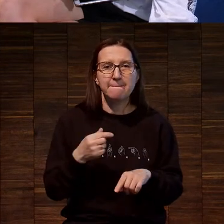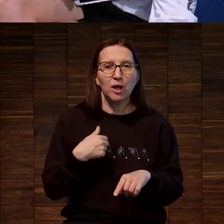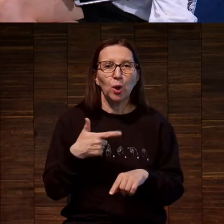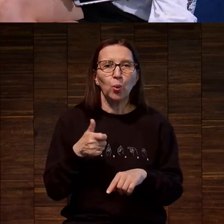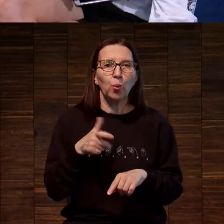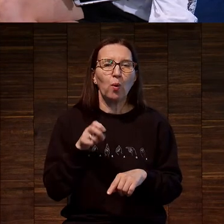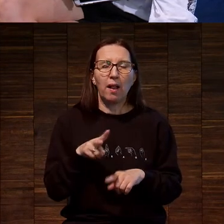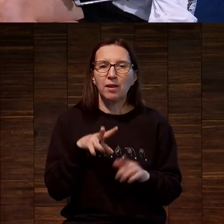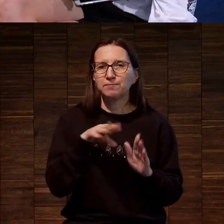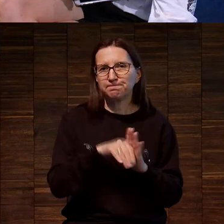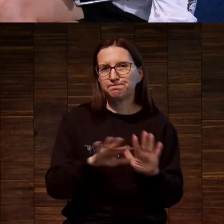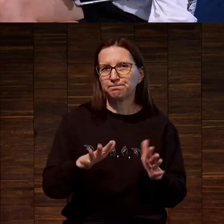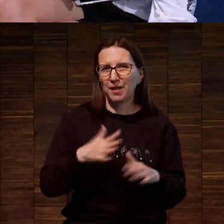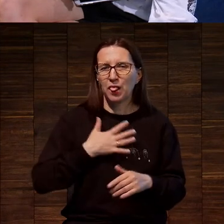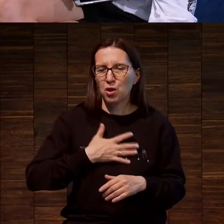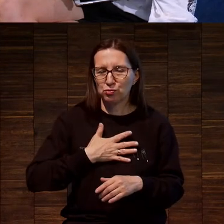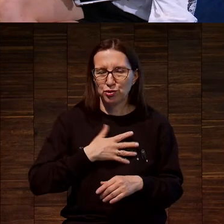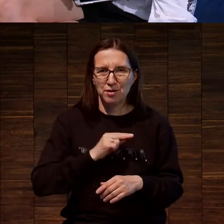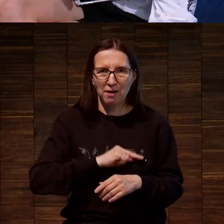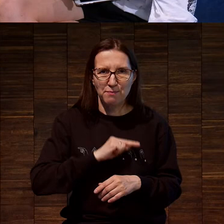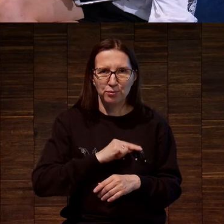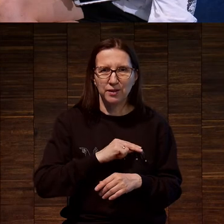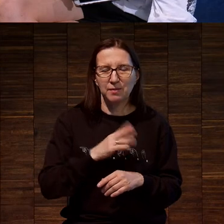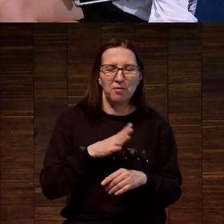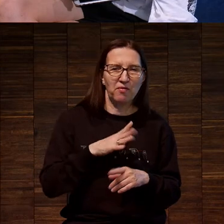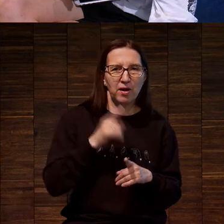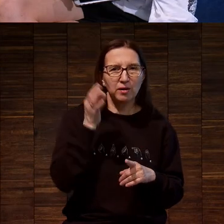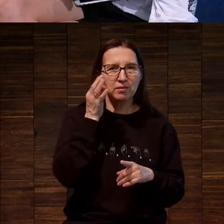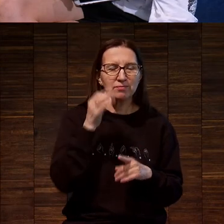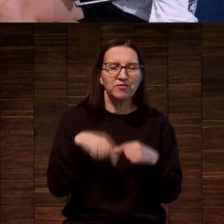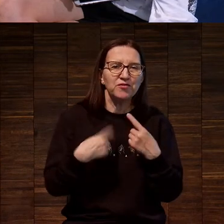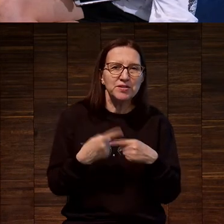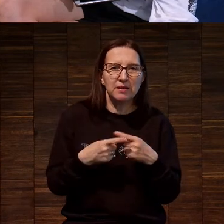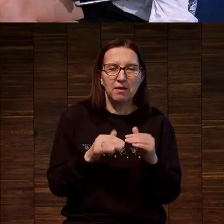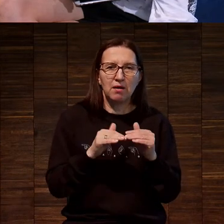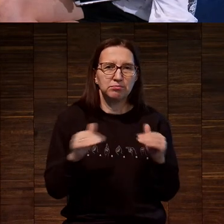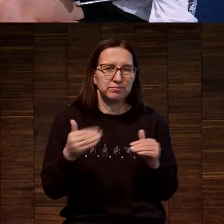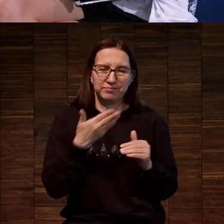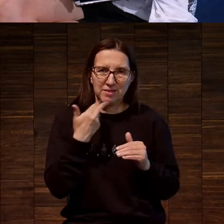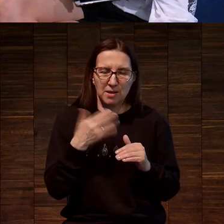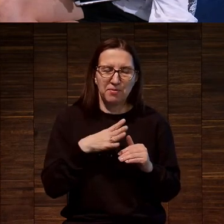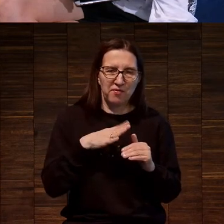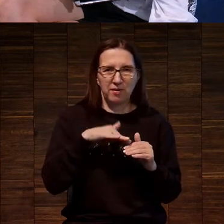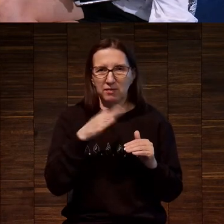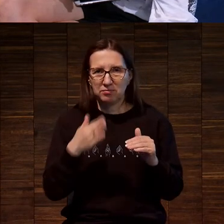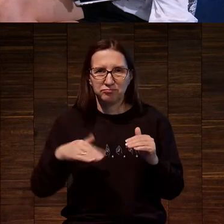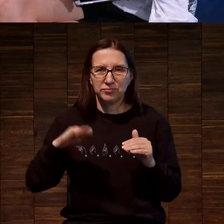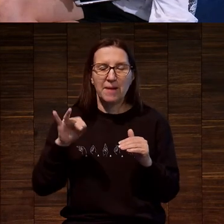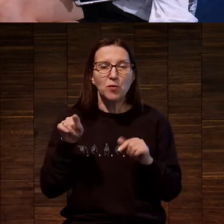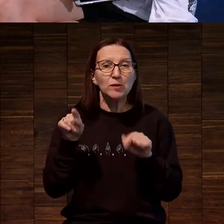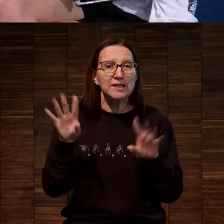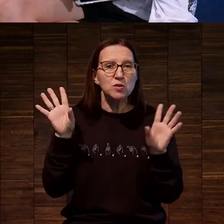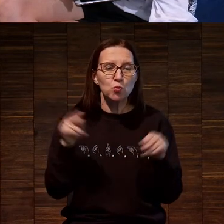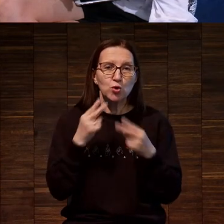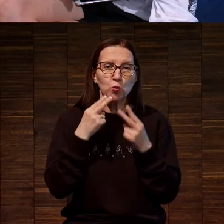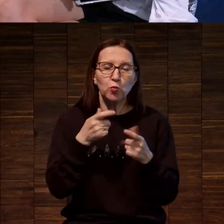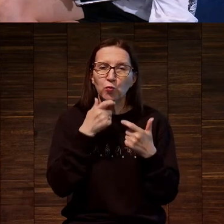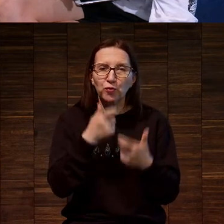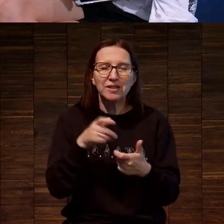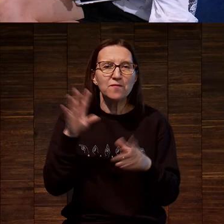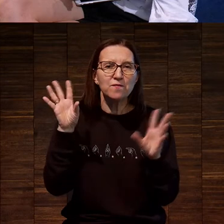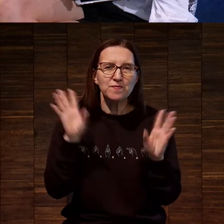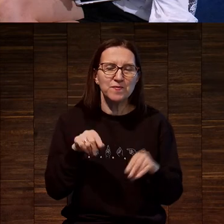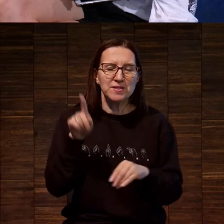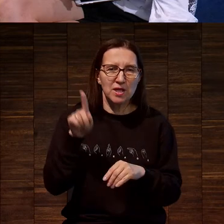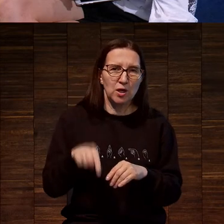и работает не очень... ровно, вот, но, соответственно, здесь можно посмотреть всех участников и, находясь в